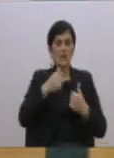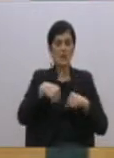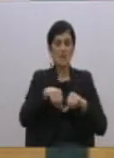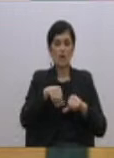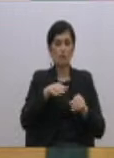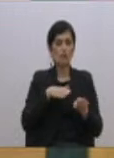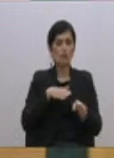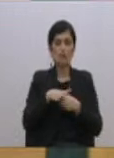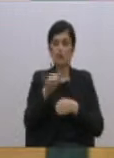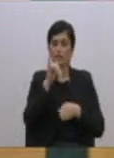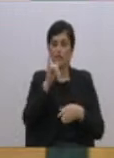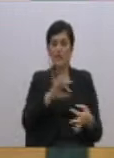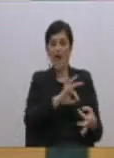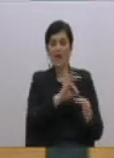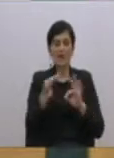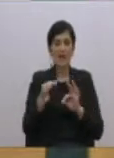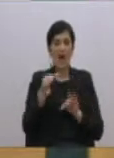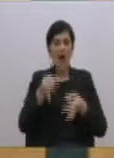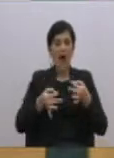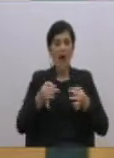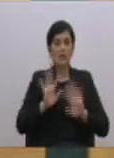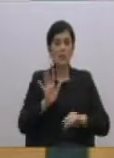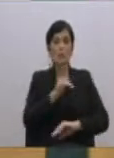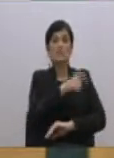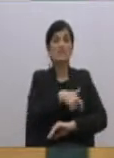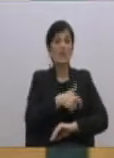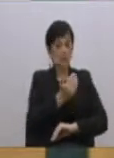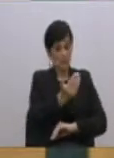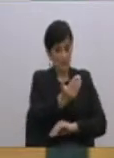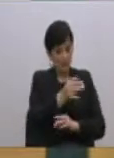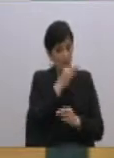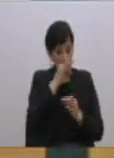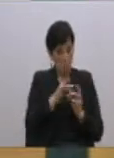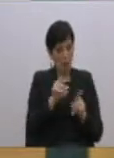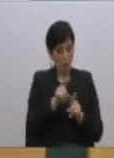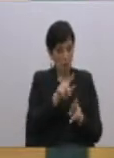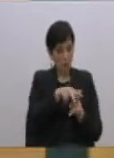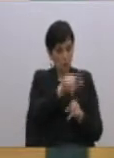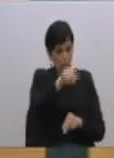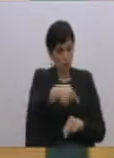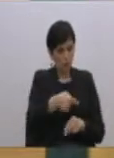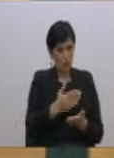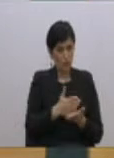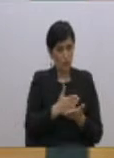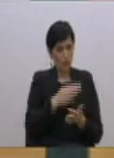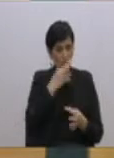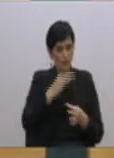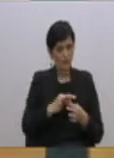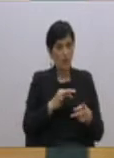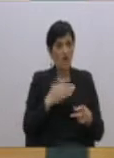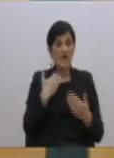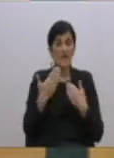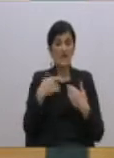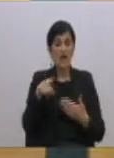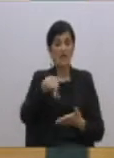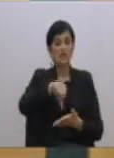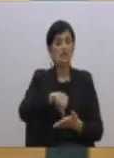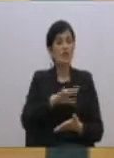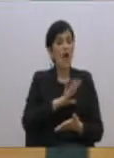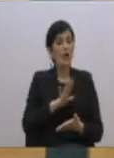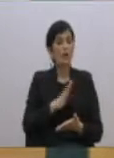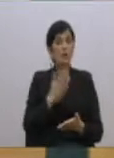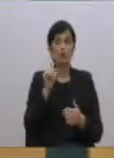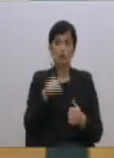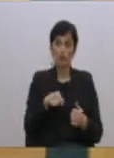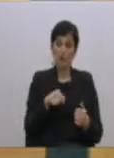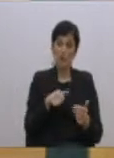დაკომპლექტდა არამოსამართლე წევრებით. Შემთხვევით თქვენი პასუხისგებლობა ხომ არ არის, რომ თუ არ მიიღეთ კენჭისხრაში მონაწილეობა, არ ვიცი, შეიძლება